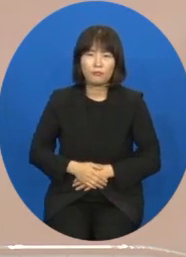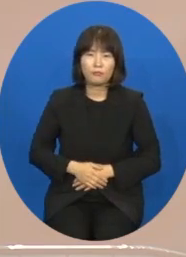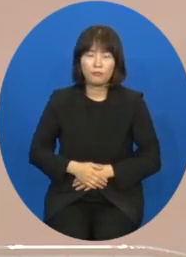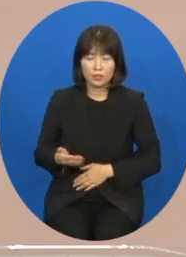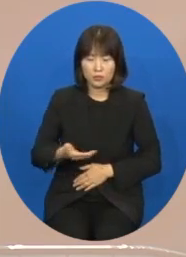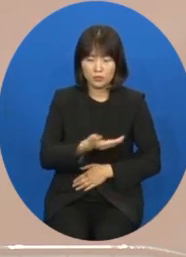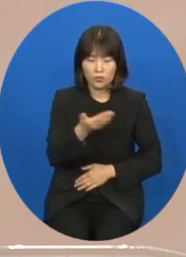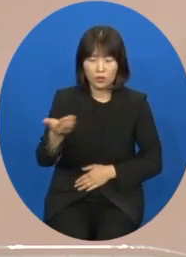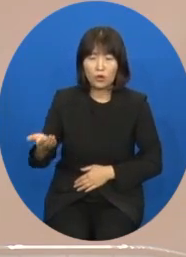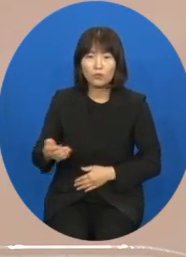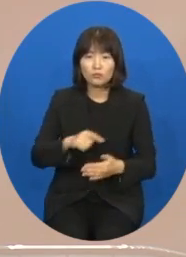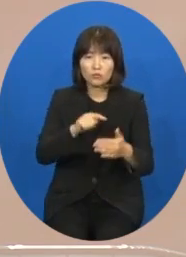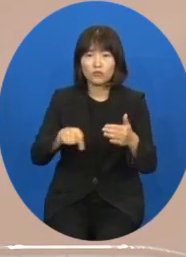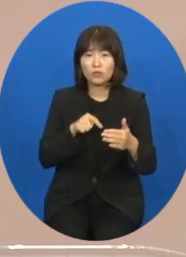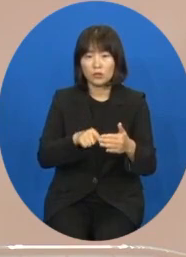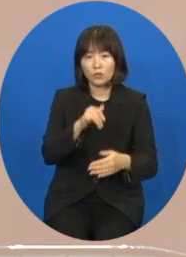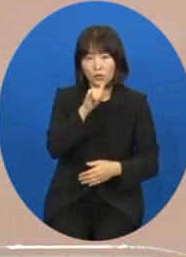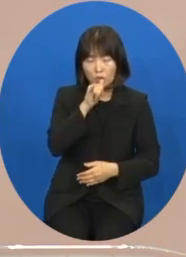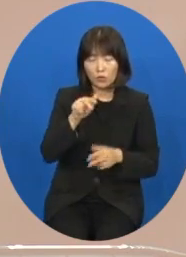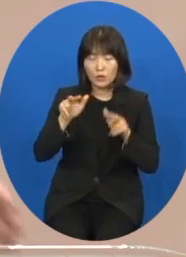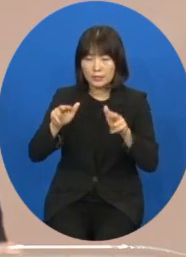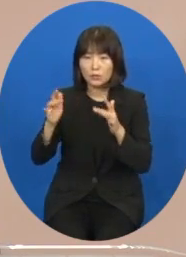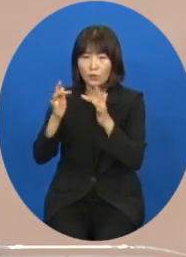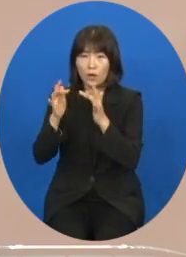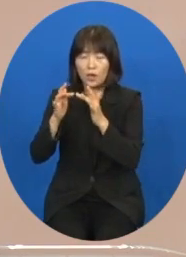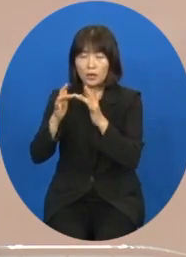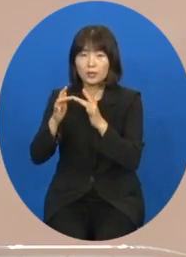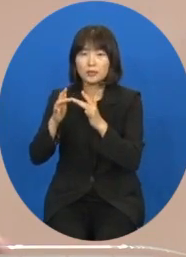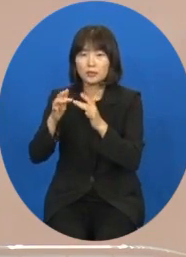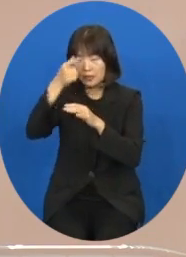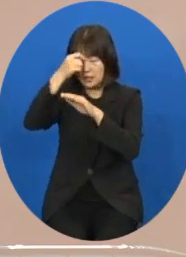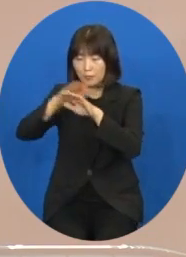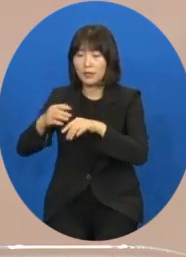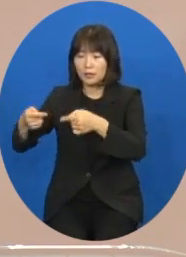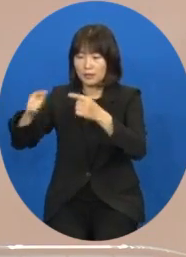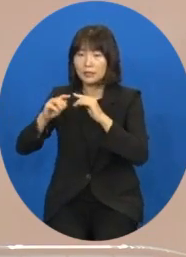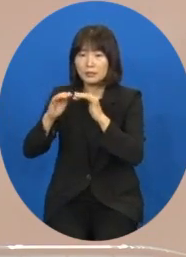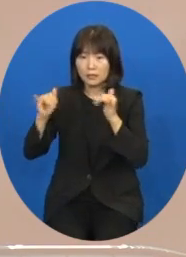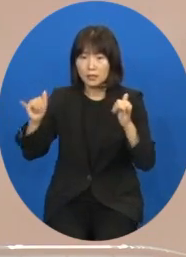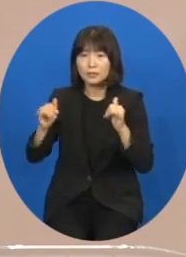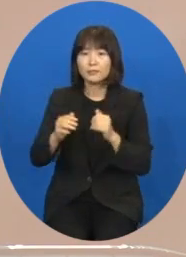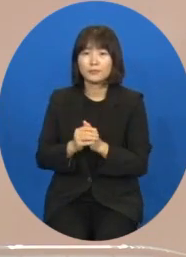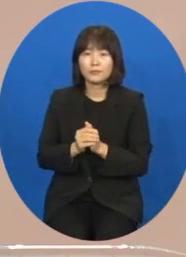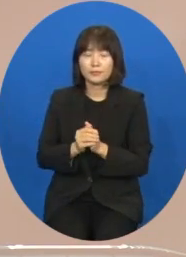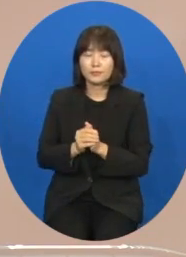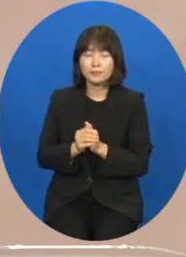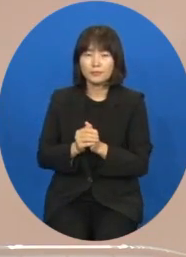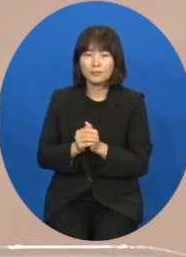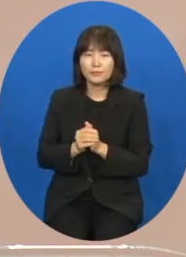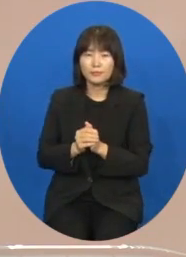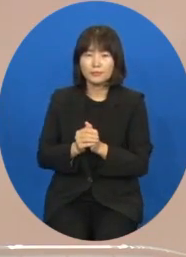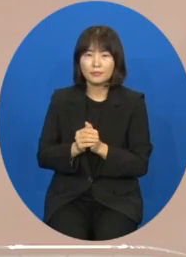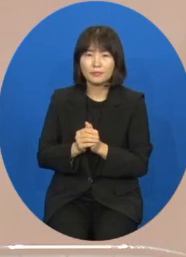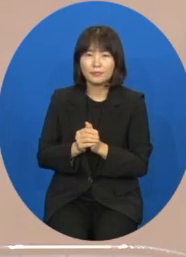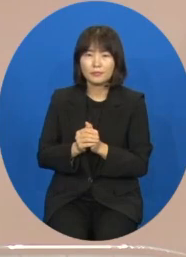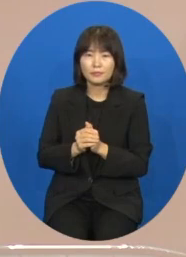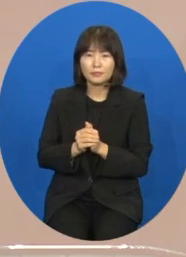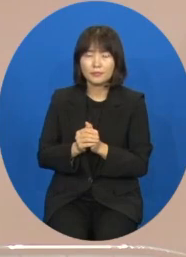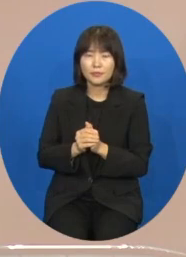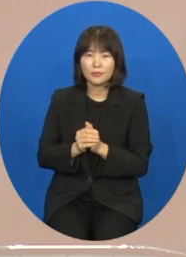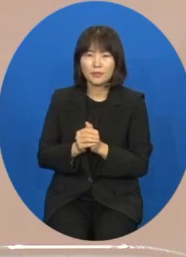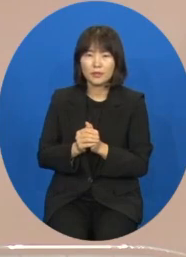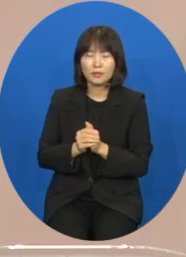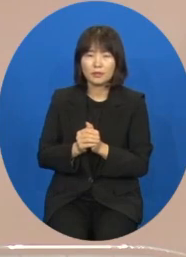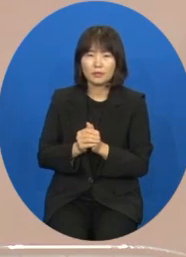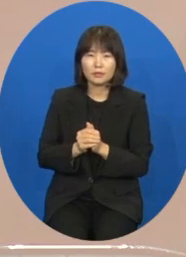여러분 중에도 그렇고 지금 영상으로 이 집회에 참여하신 분, 영상으로 이 설교를 들으시는 분도 그런 분들이